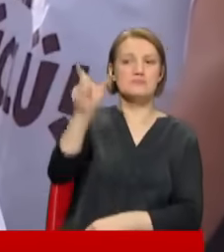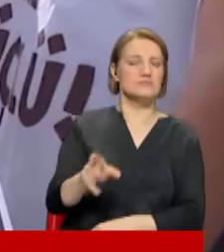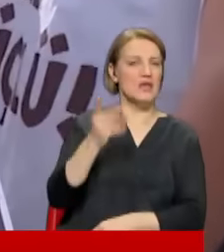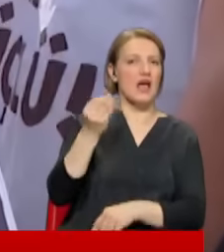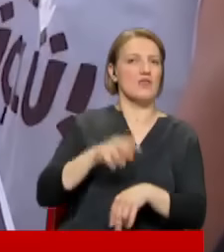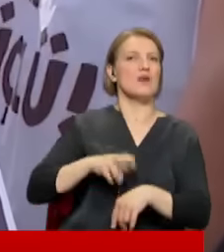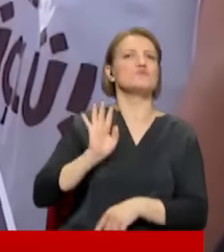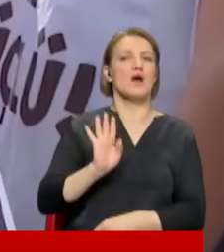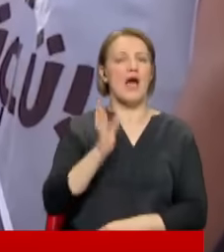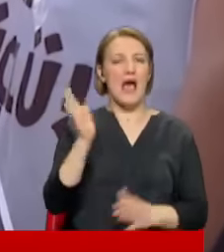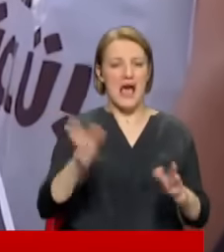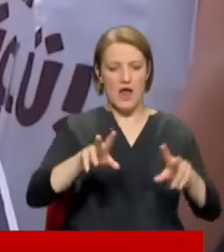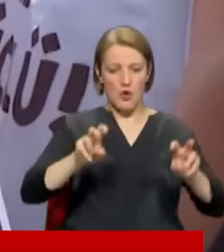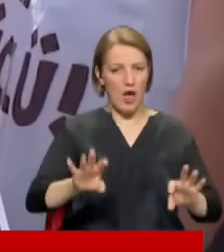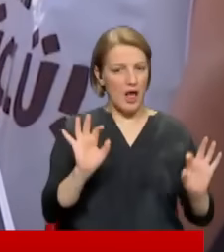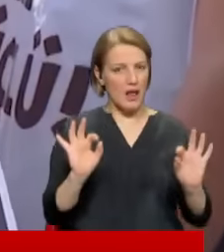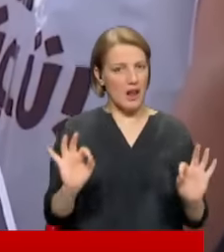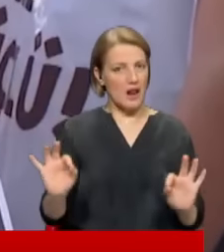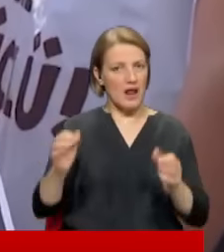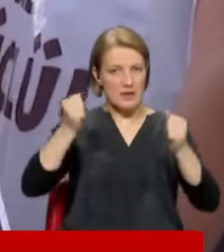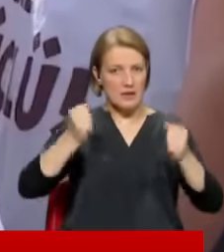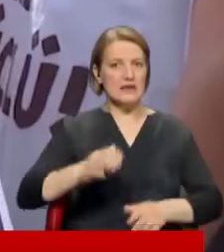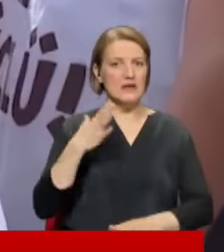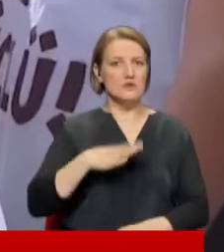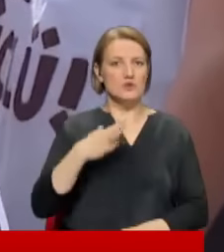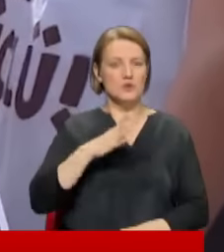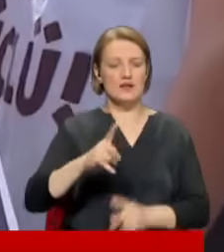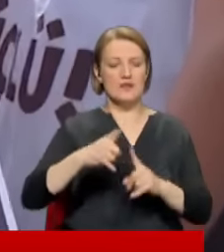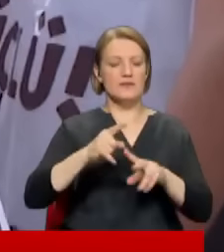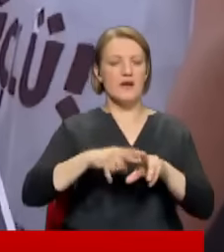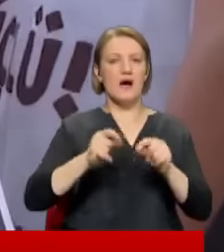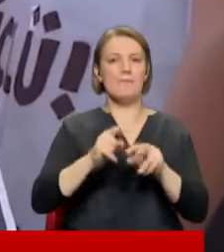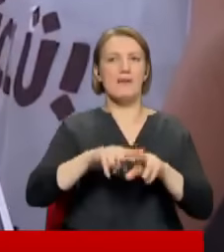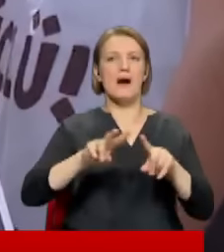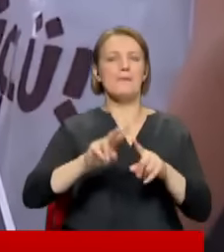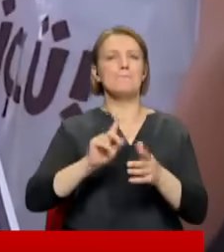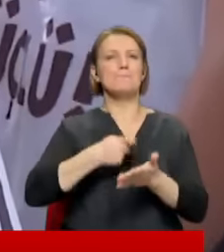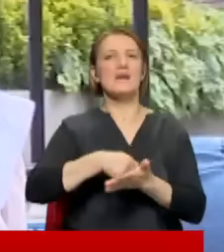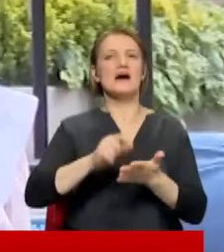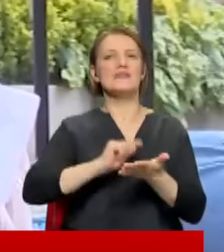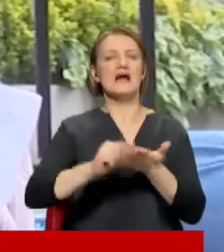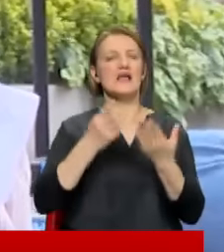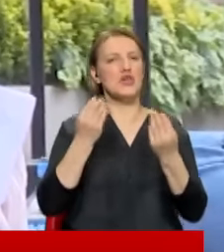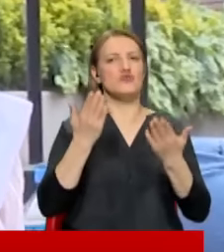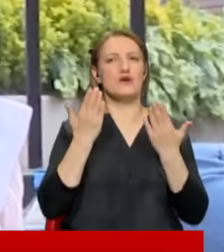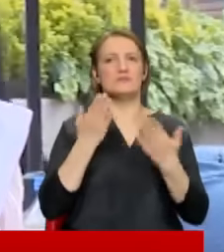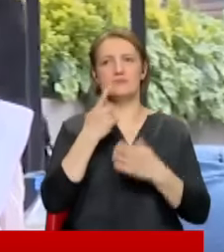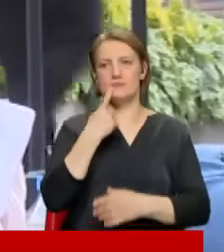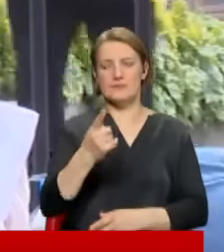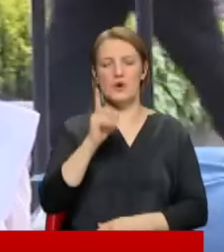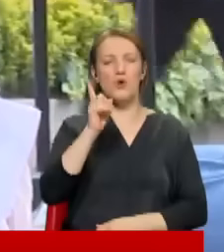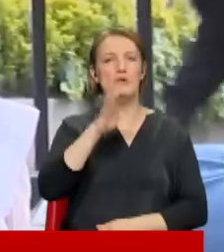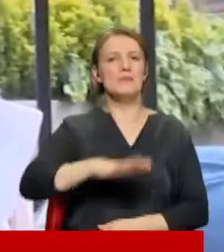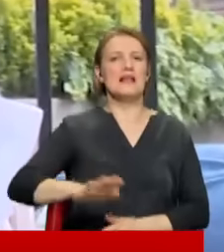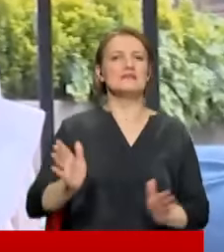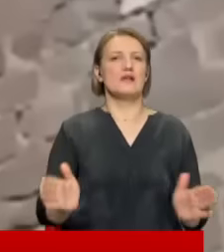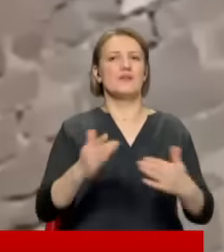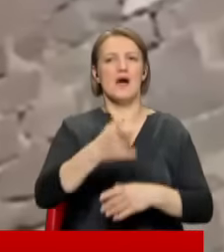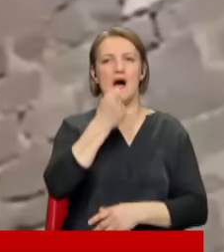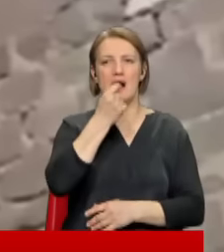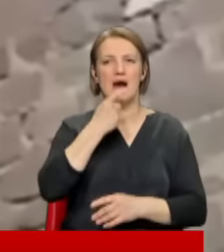hatırlanmayacaksın. Eğer koltuğunda kalmak istiyorsan taban maaş dersine iyi çalış diyoruz. Özel sektör öğretmenleri